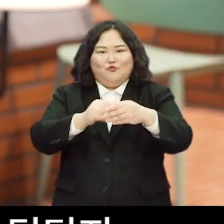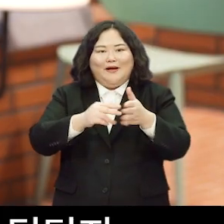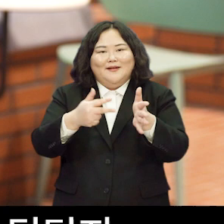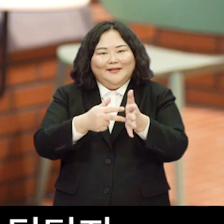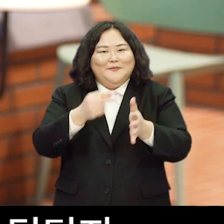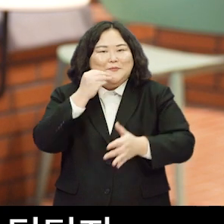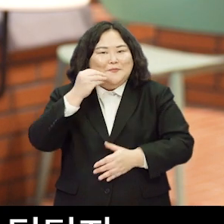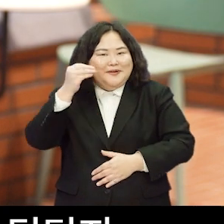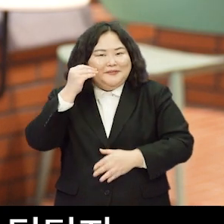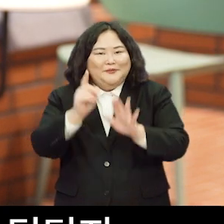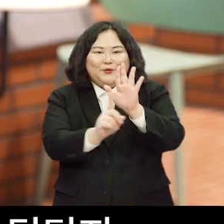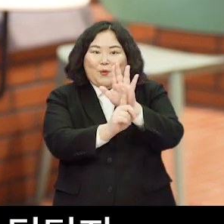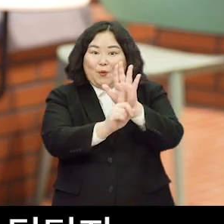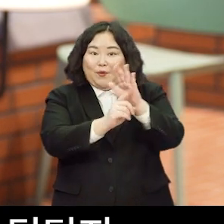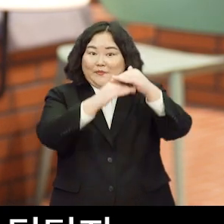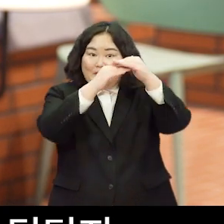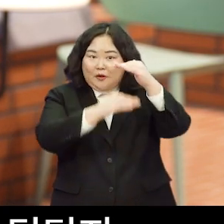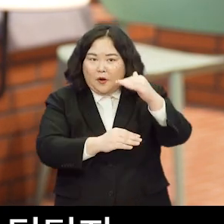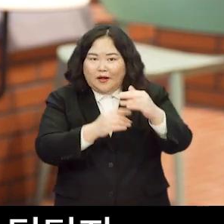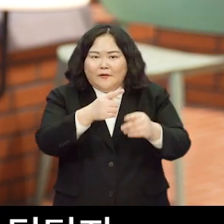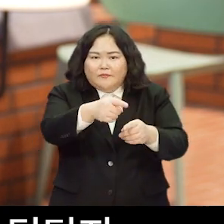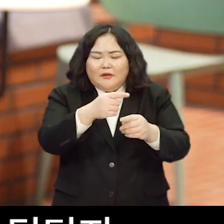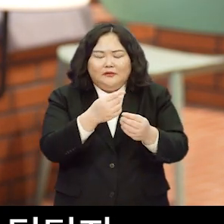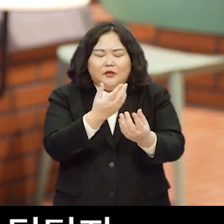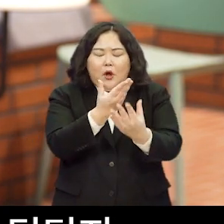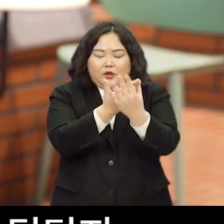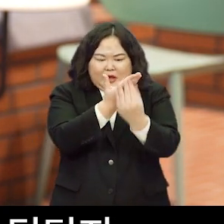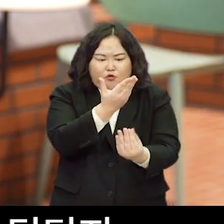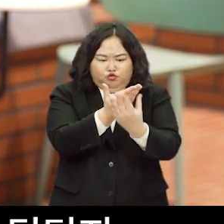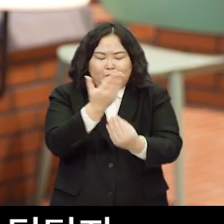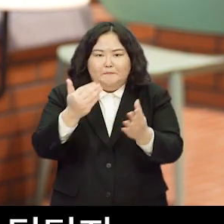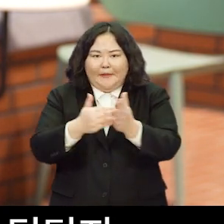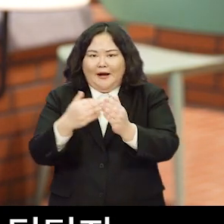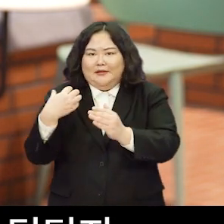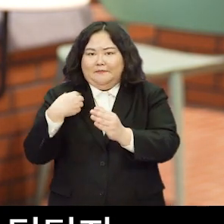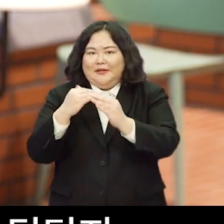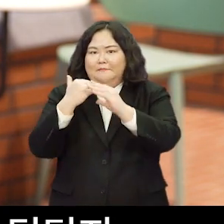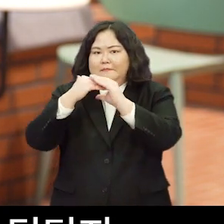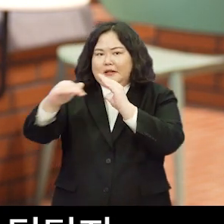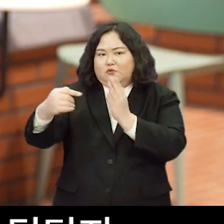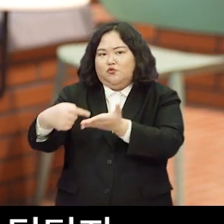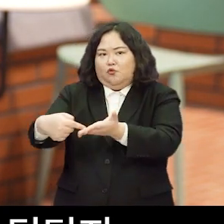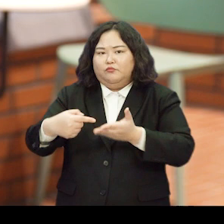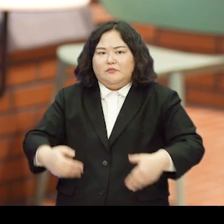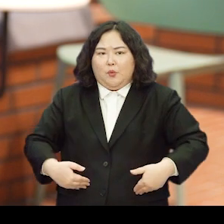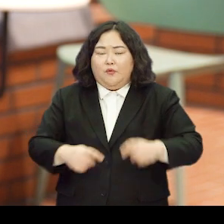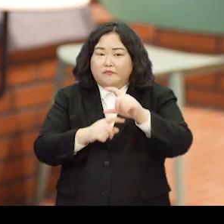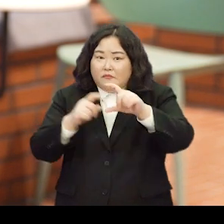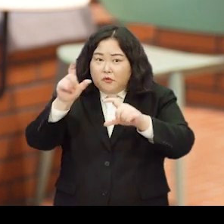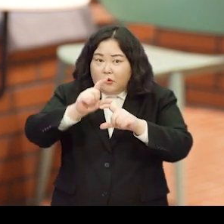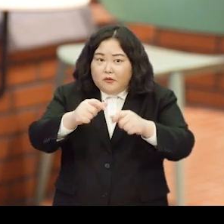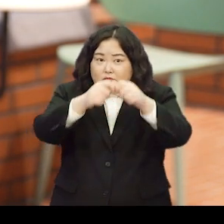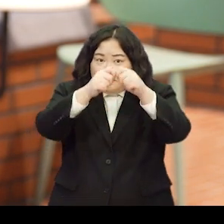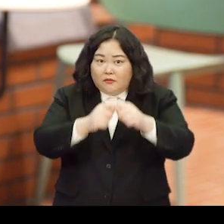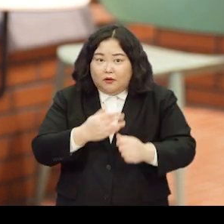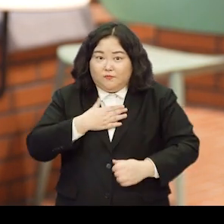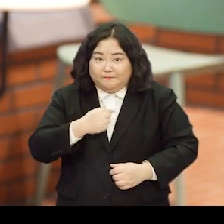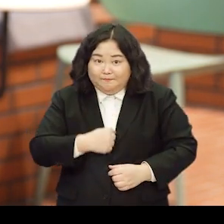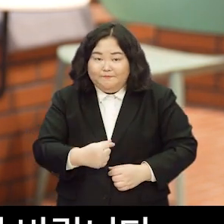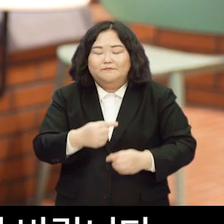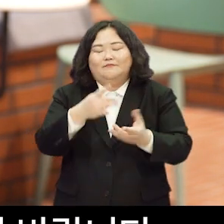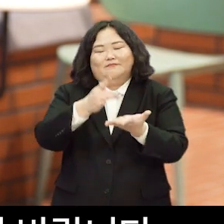신청을 원한다면 천안문화재단 홈페이지의 공고문에서 첨부 파일 작성 후 담당자 이메일로 접수해야